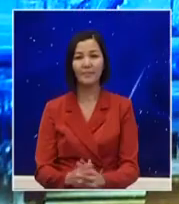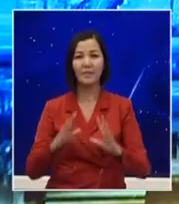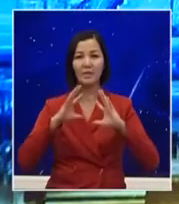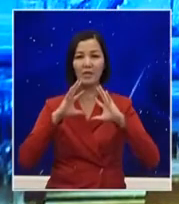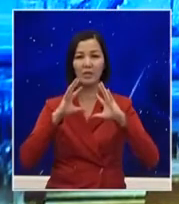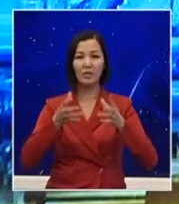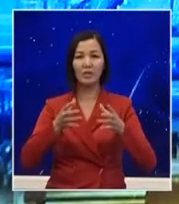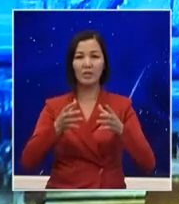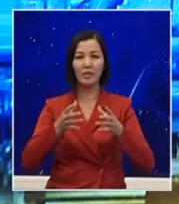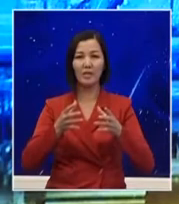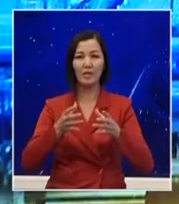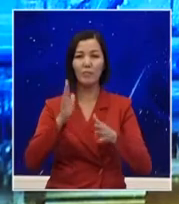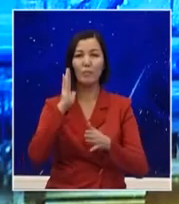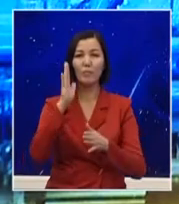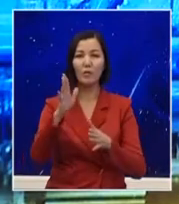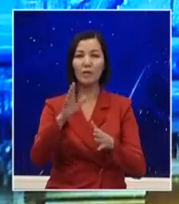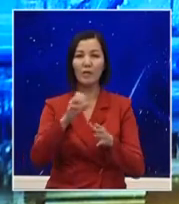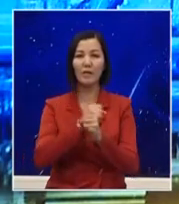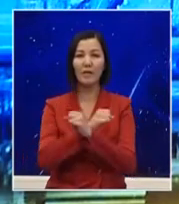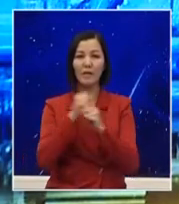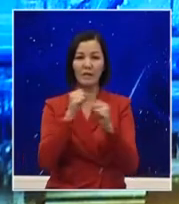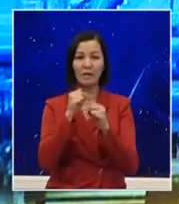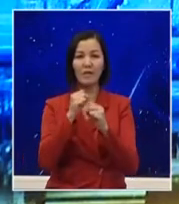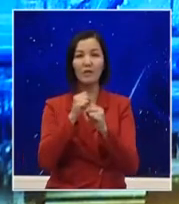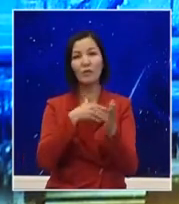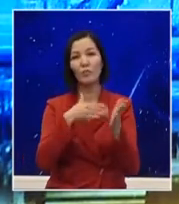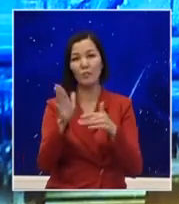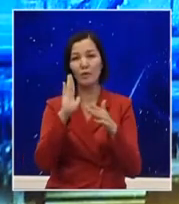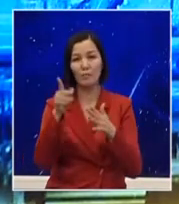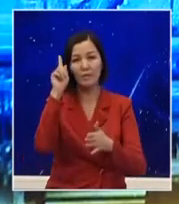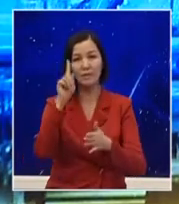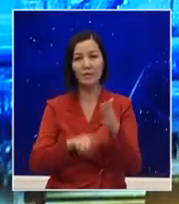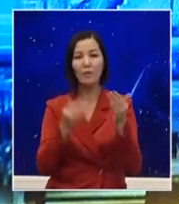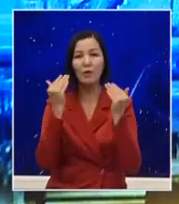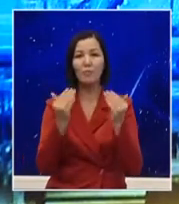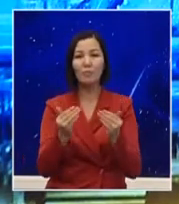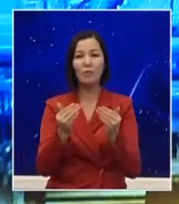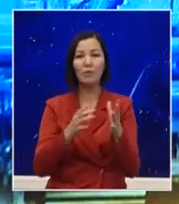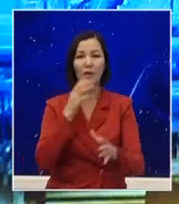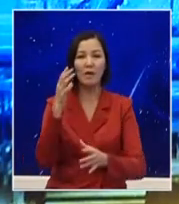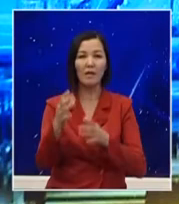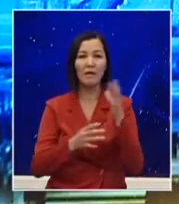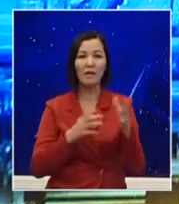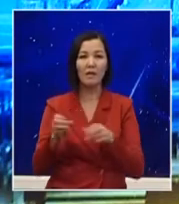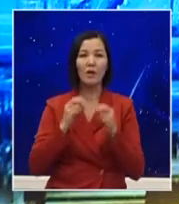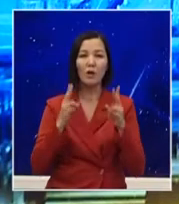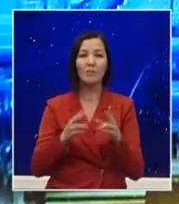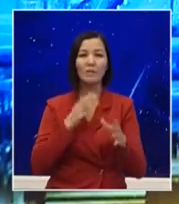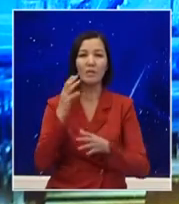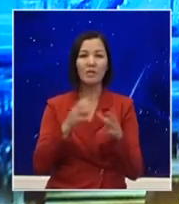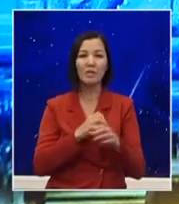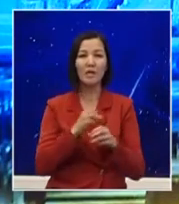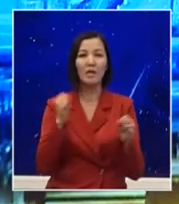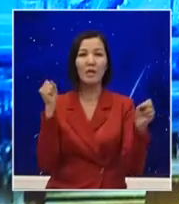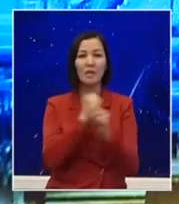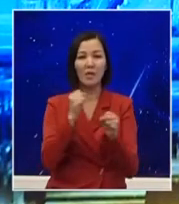Жер шары ертеме кешпе ядролық қарудан арылатынына сенімдімін. Бүгін елбасы халықаралық қауіпсіздік және жаһандық ядролық